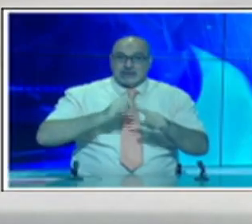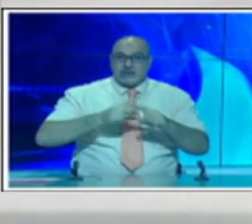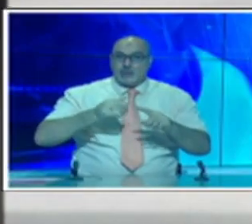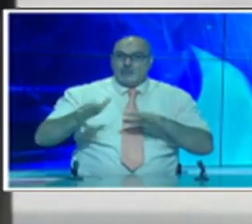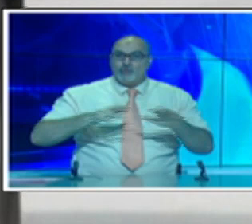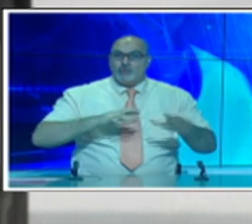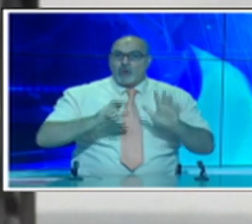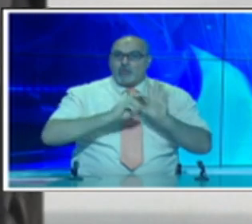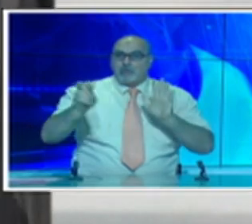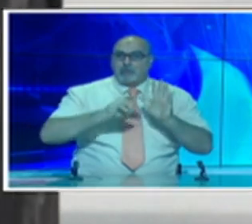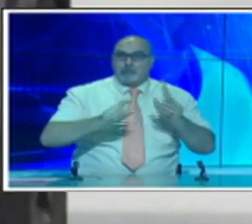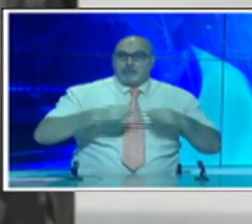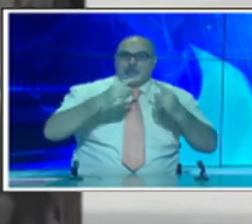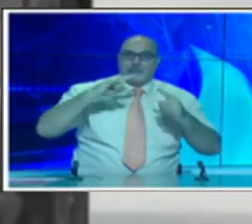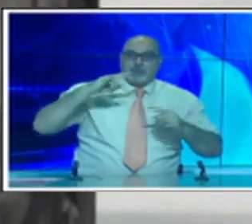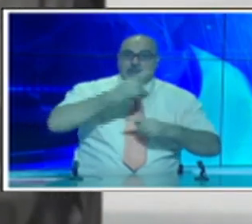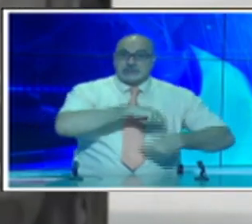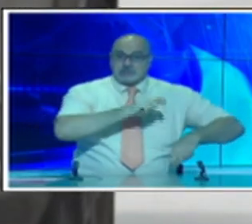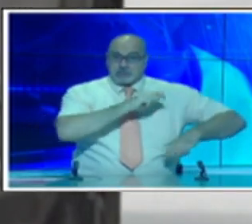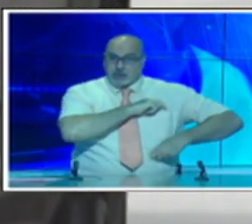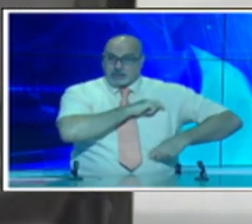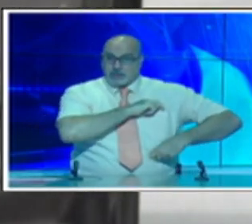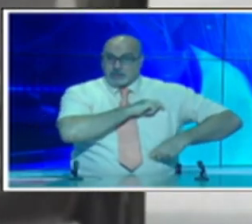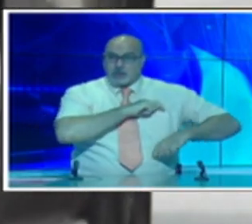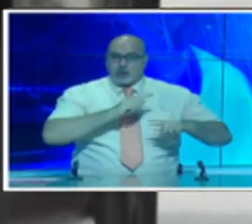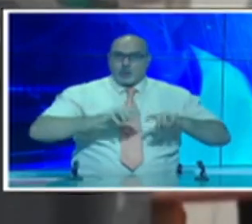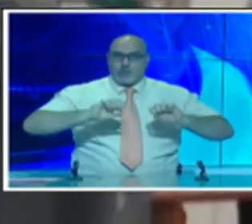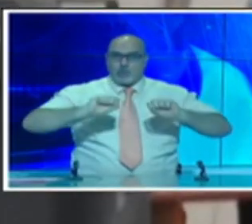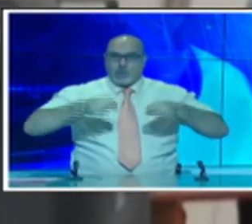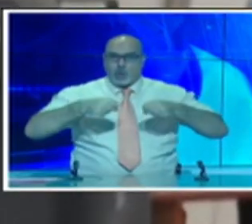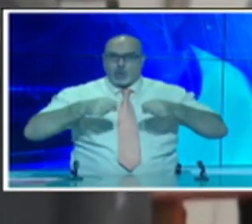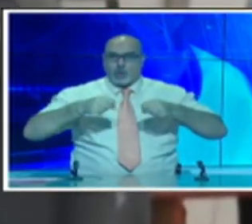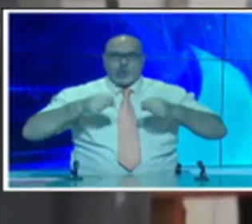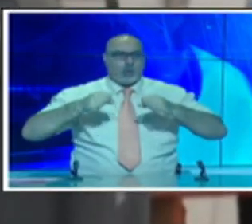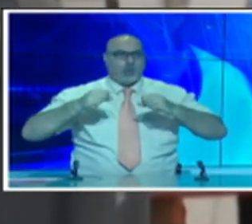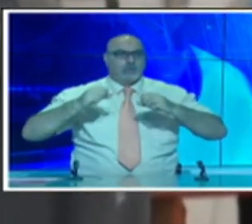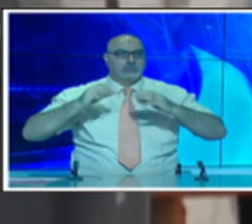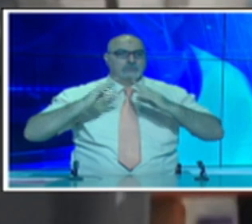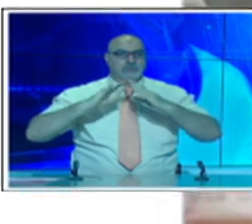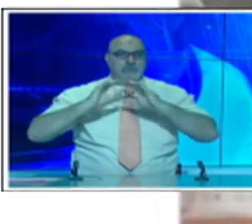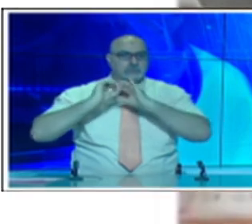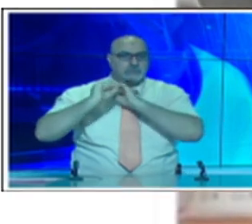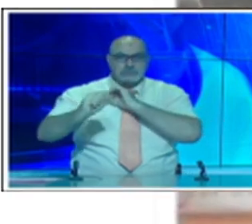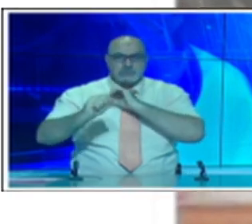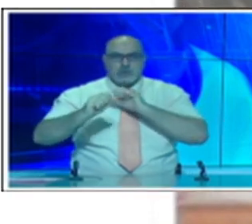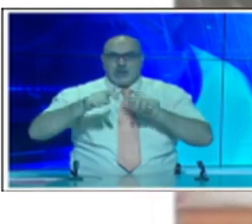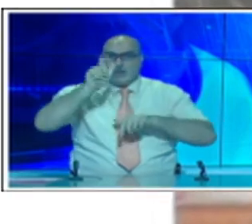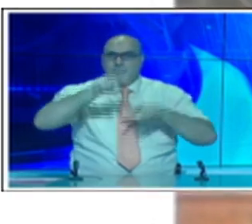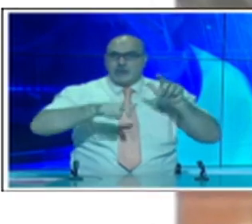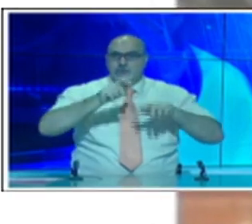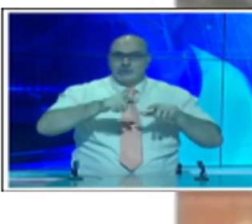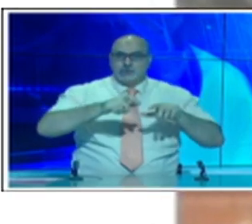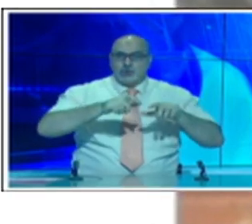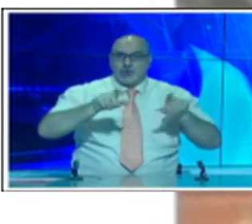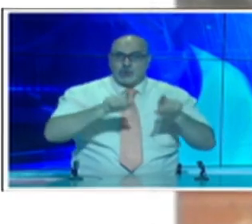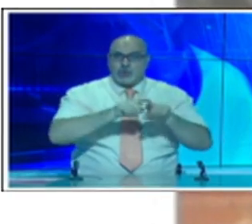على أراضيها، كما فعلت إسبانيا التي وسعت من سياسات الحجر وفرض القيود على مواطنيها إلى